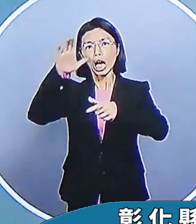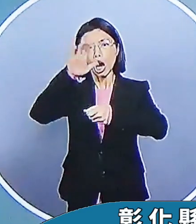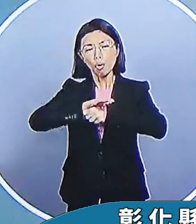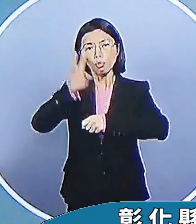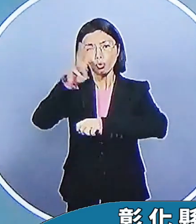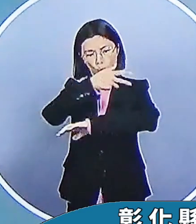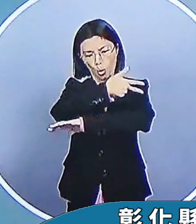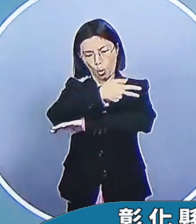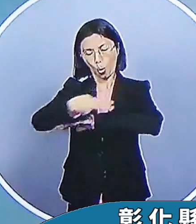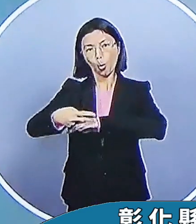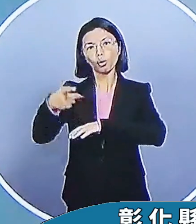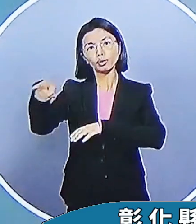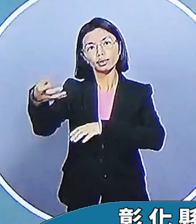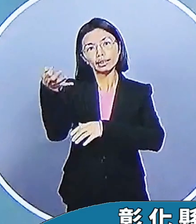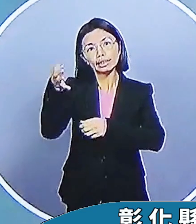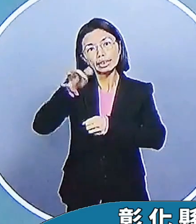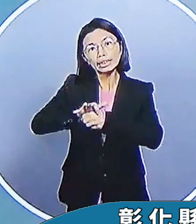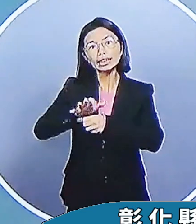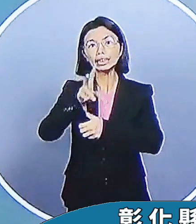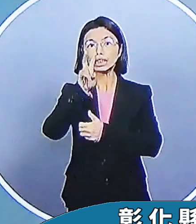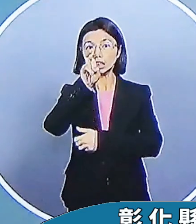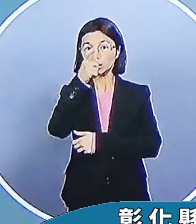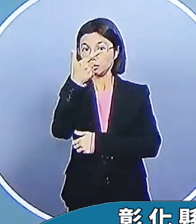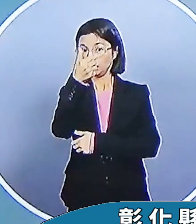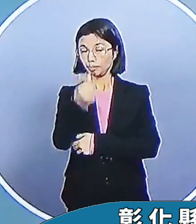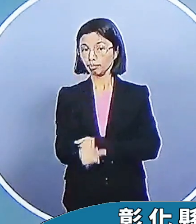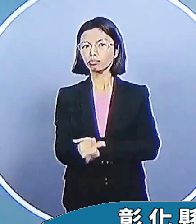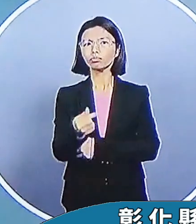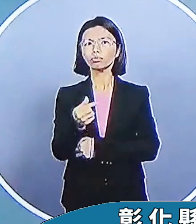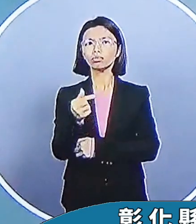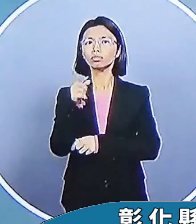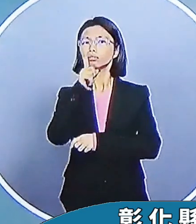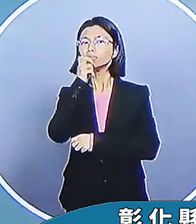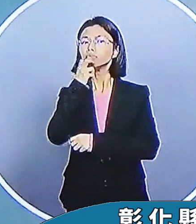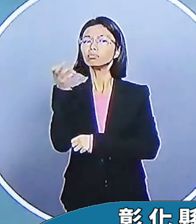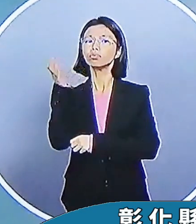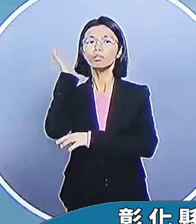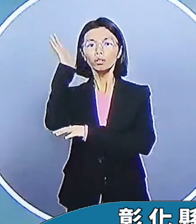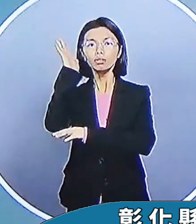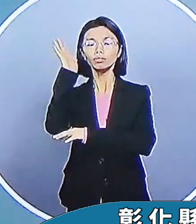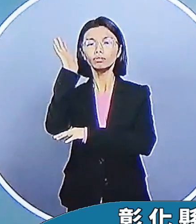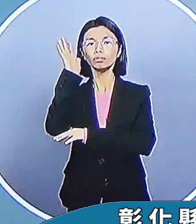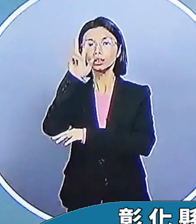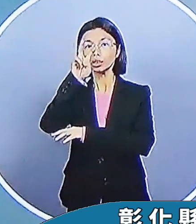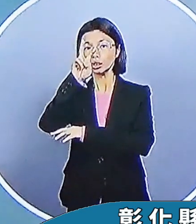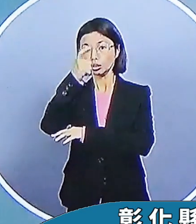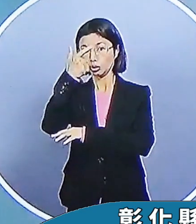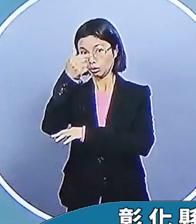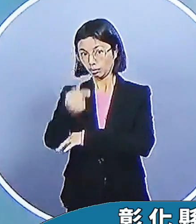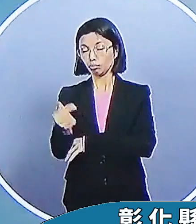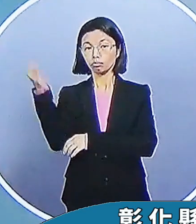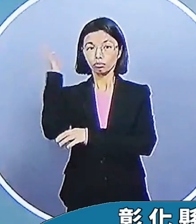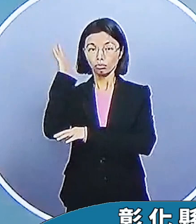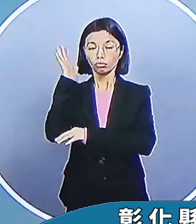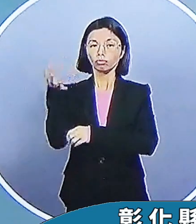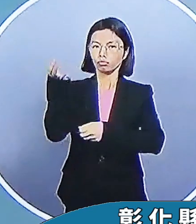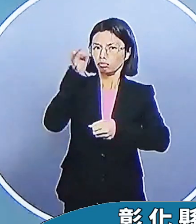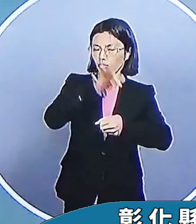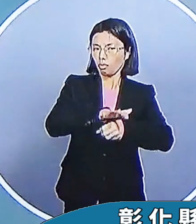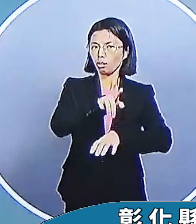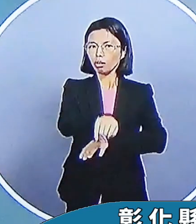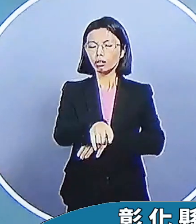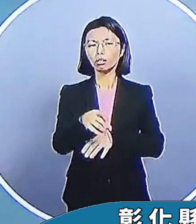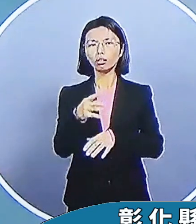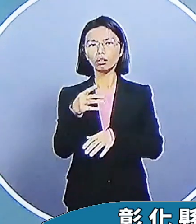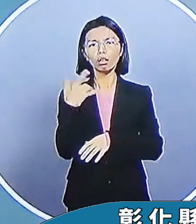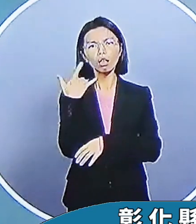这四年前，这个经费是26亿，而且这东西中央中央26亿中央来挹注。结果你